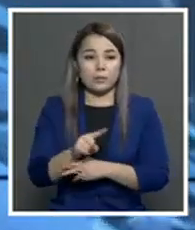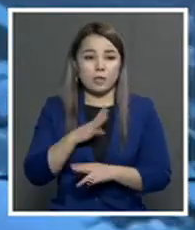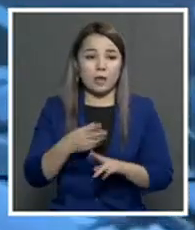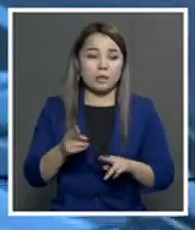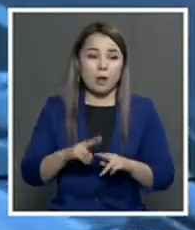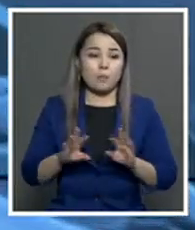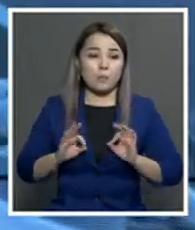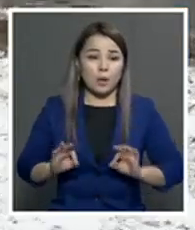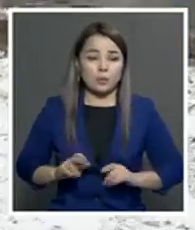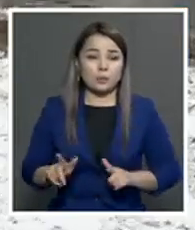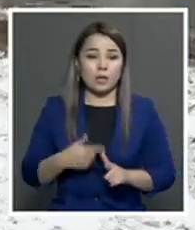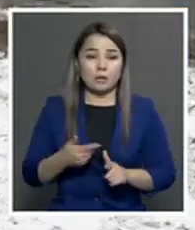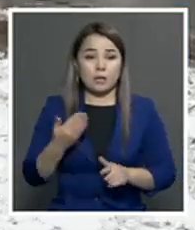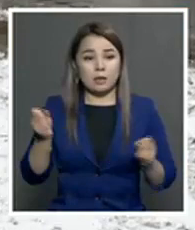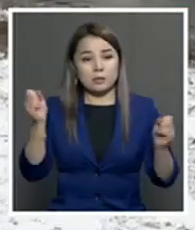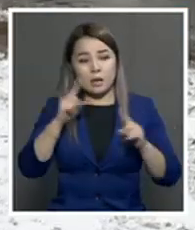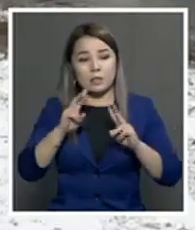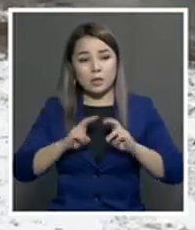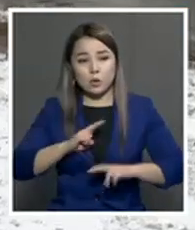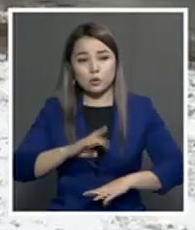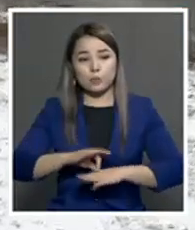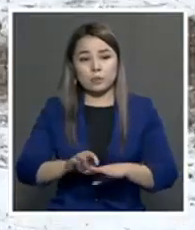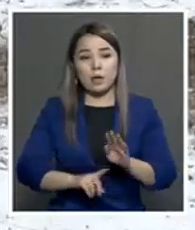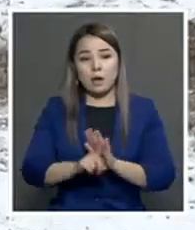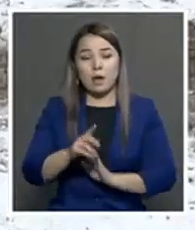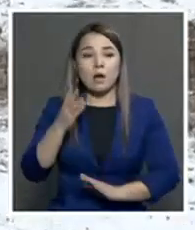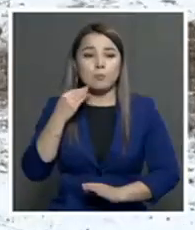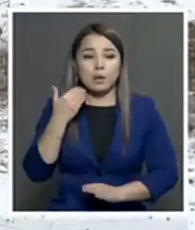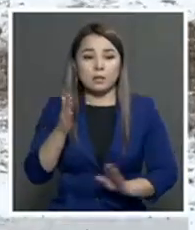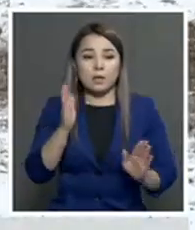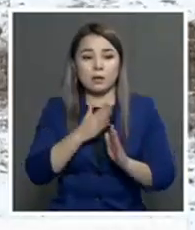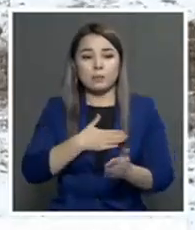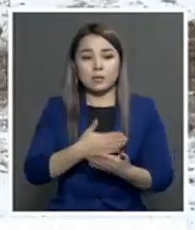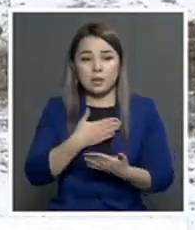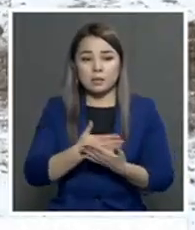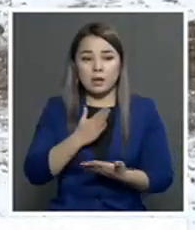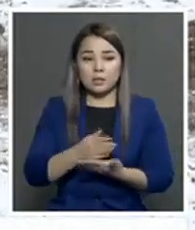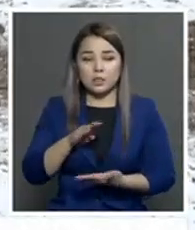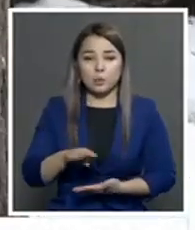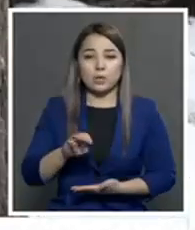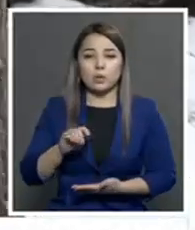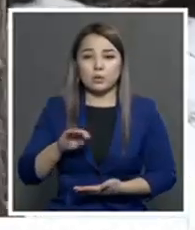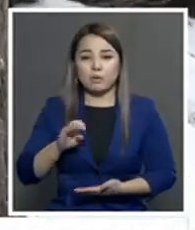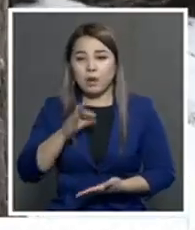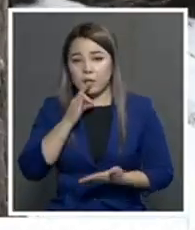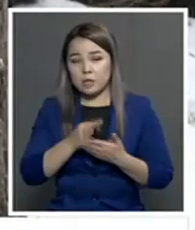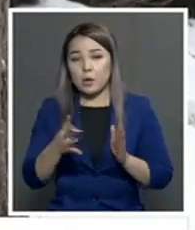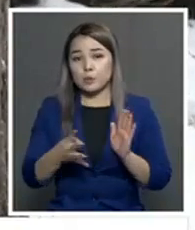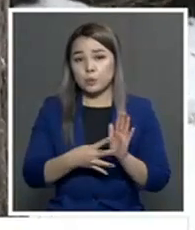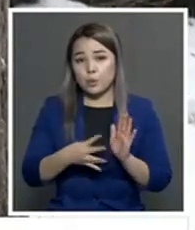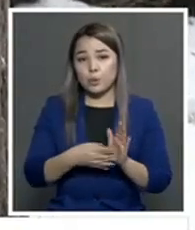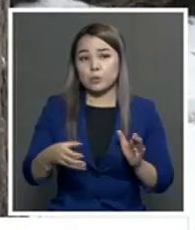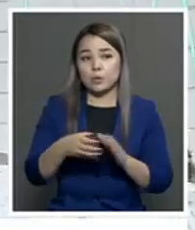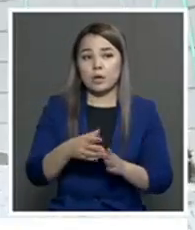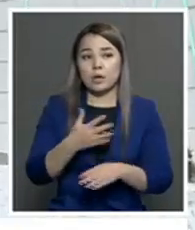Ал прокуратура аталған дерек бойынша тергеуді бастады. Алматылық экобелсенді Тимур Елеусізовтің сөзінше 9 түп